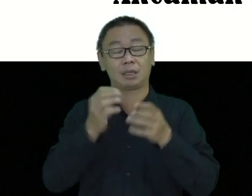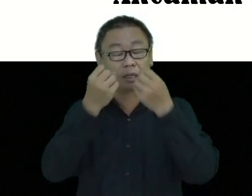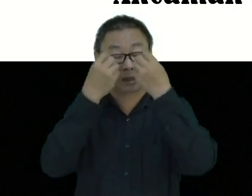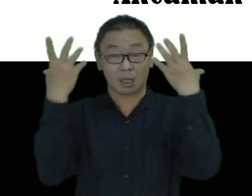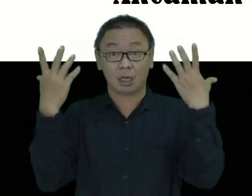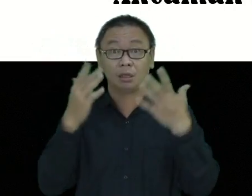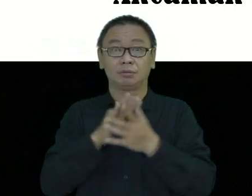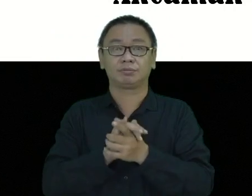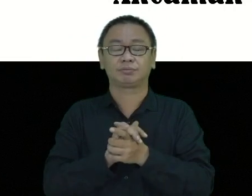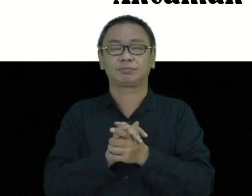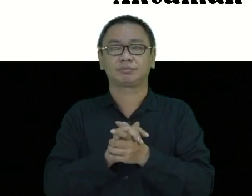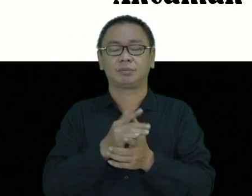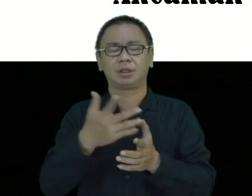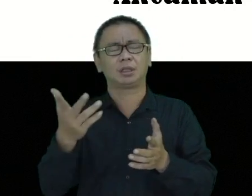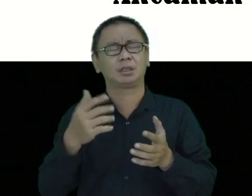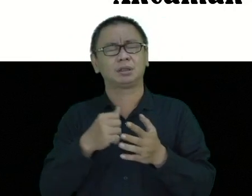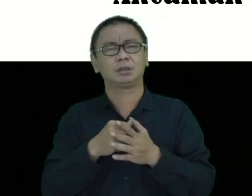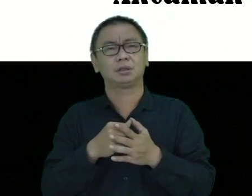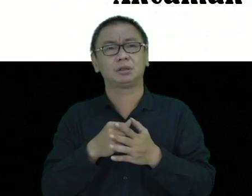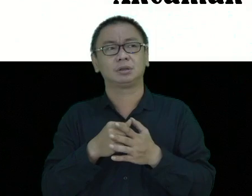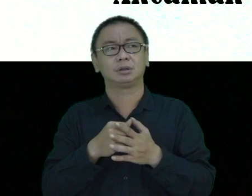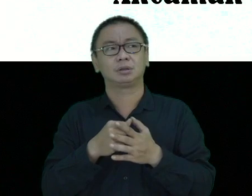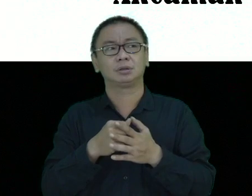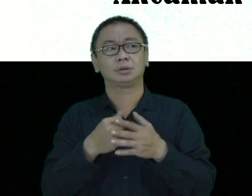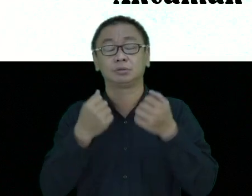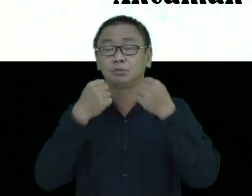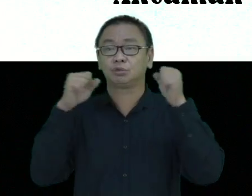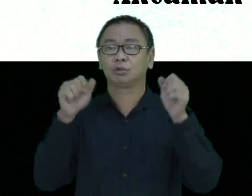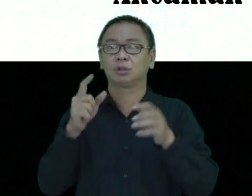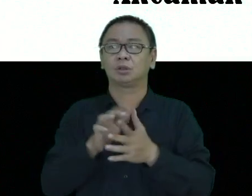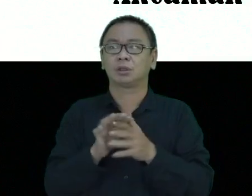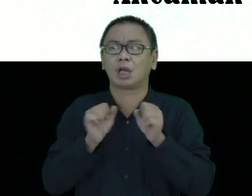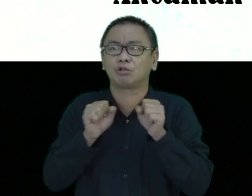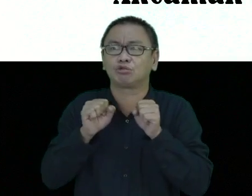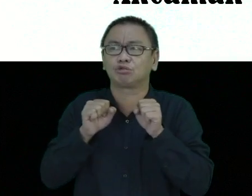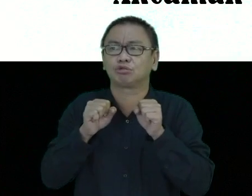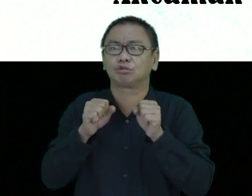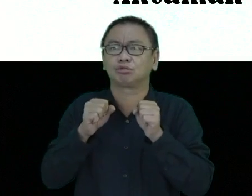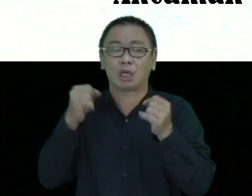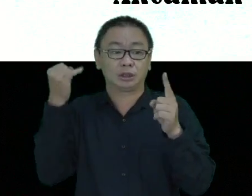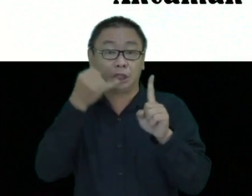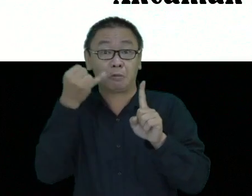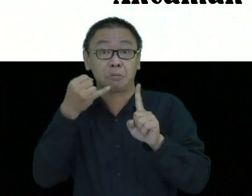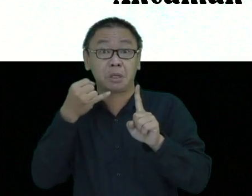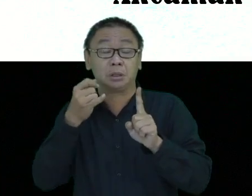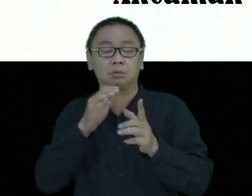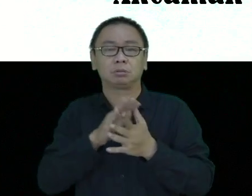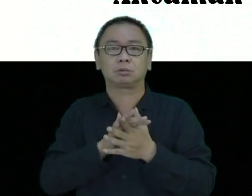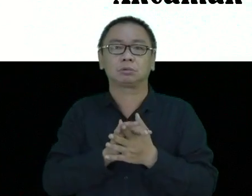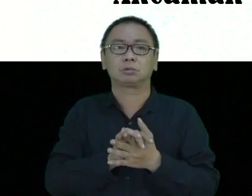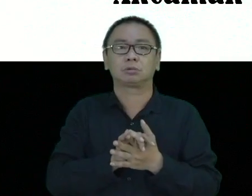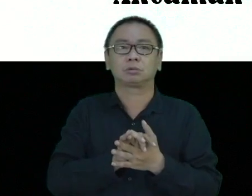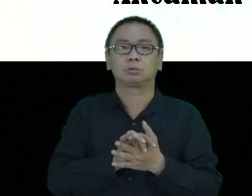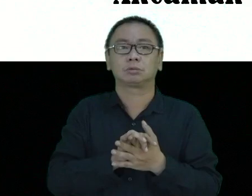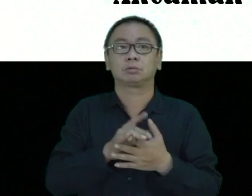mereka dipulihkan dari perasaan takut dan ancaman di masa depan. Lalu masihkah kita yang hidup